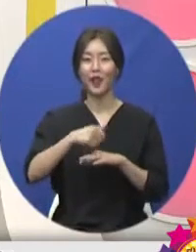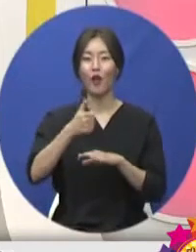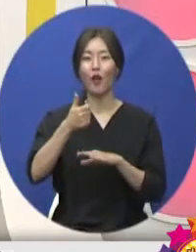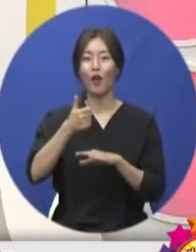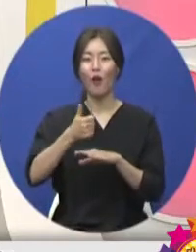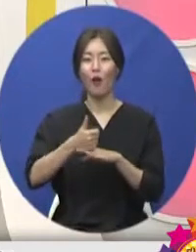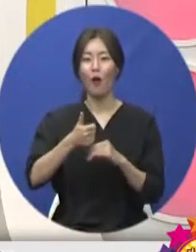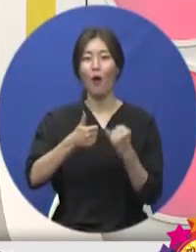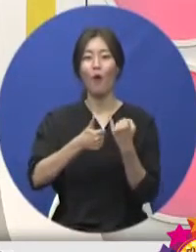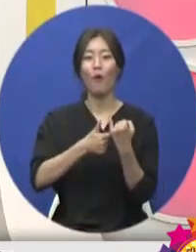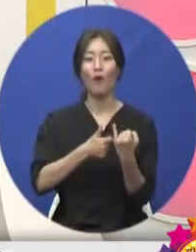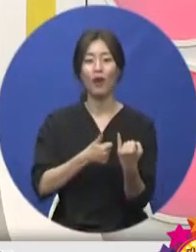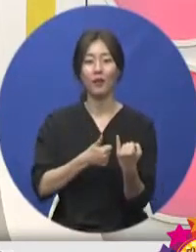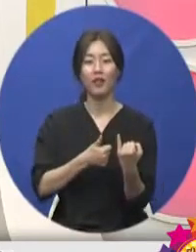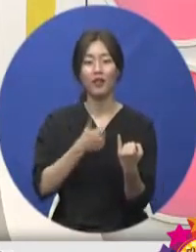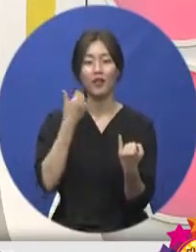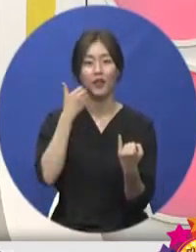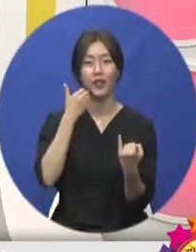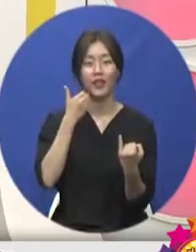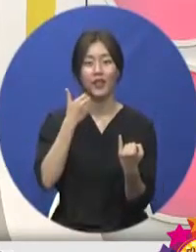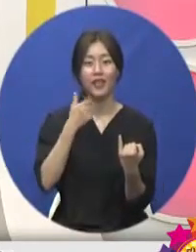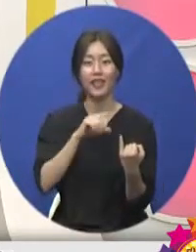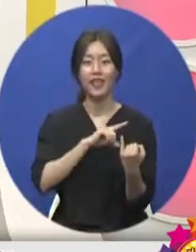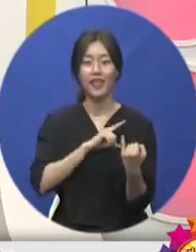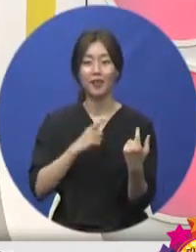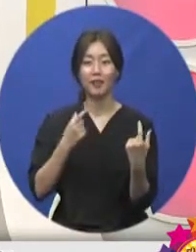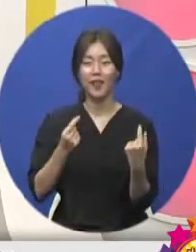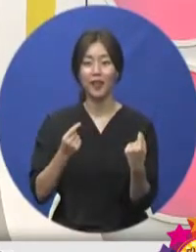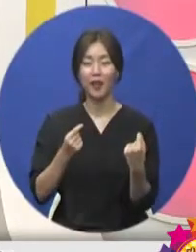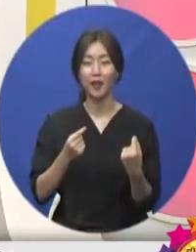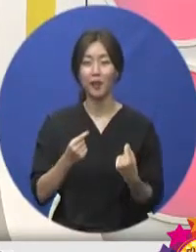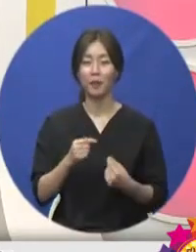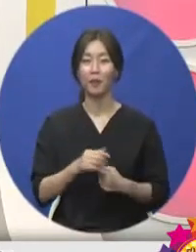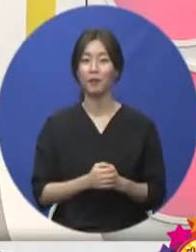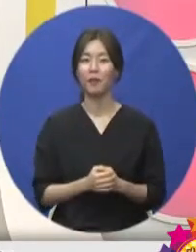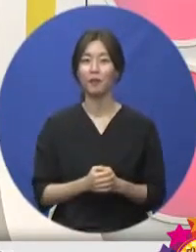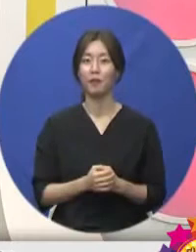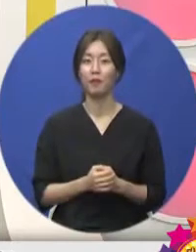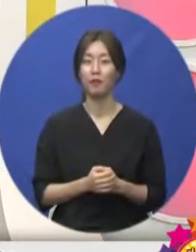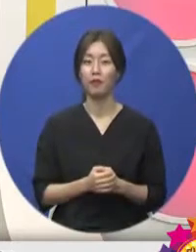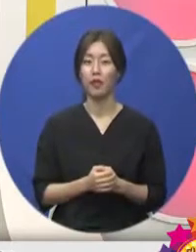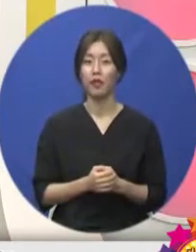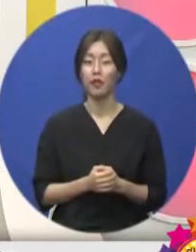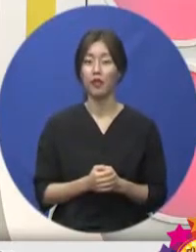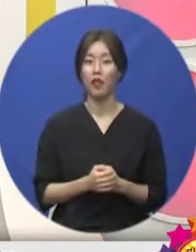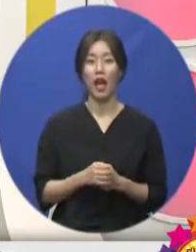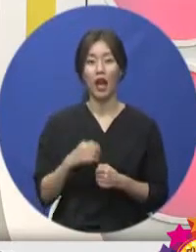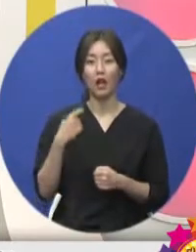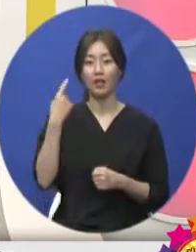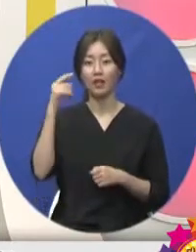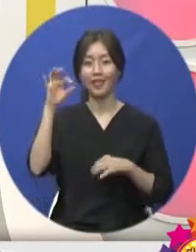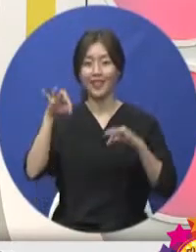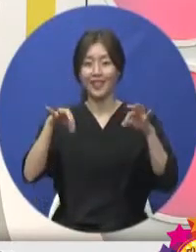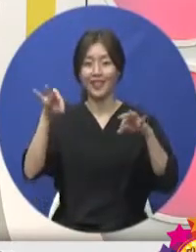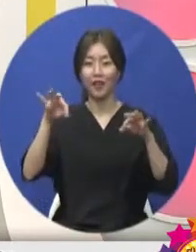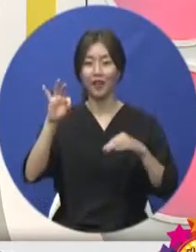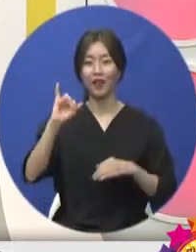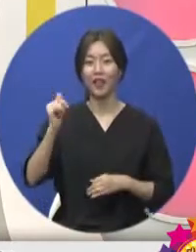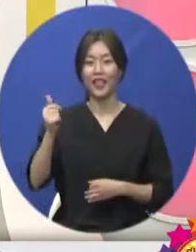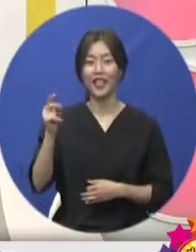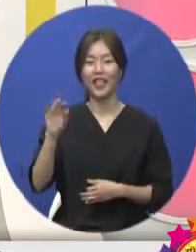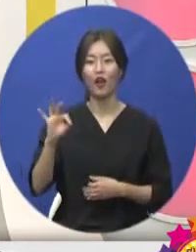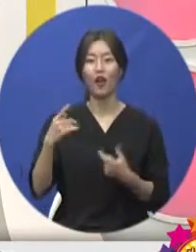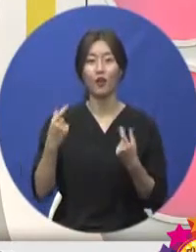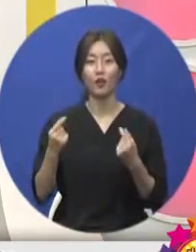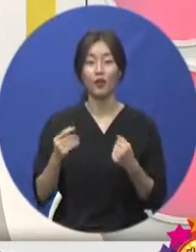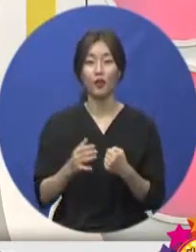왕비인지 아세요? 이제는 예쁜 왕비? 네. 인형처럼 예쁜. 인비도 아니고 인형처럼 공비도 아니고.